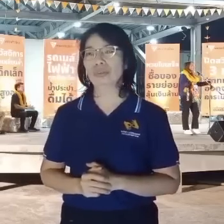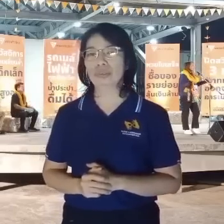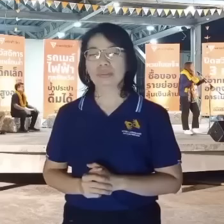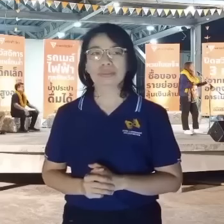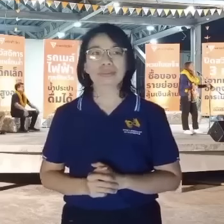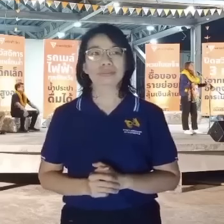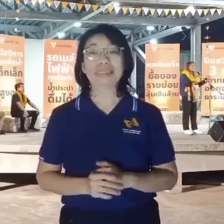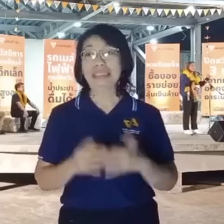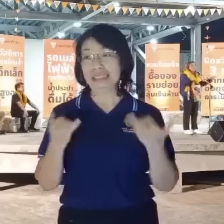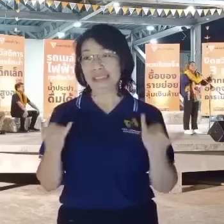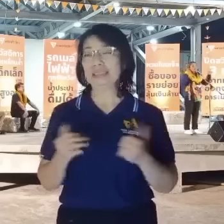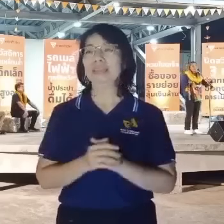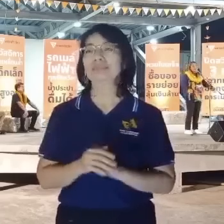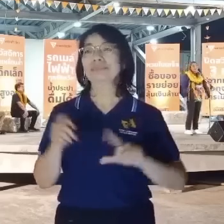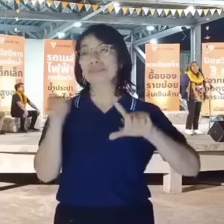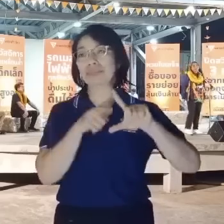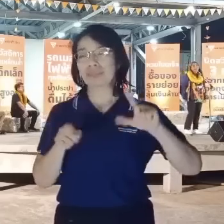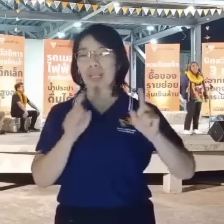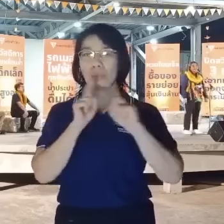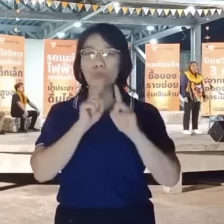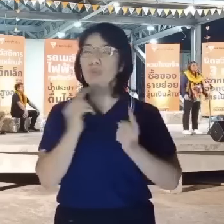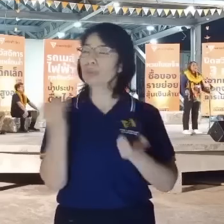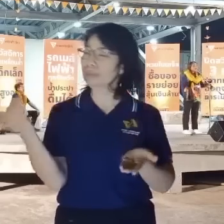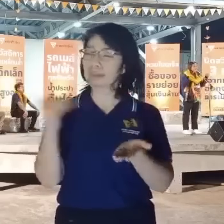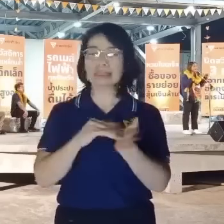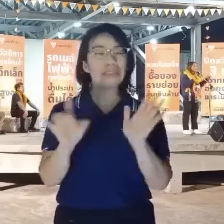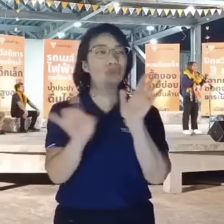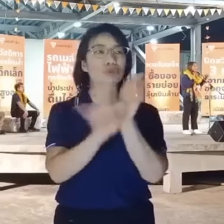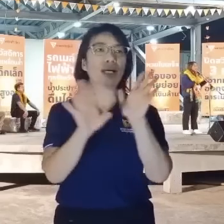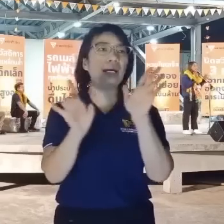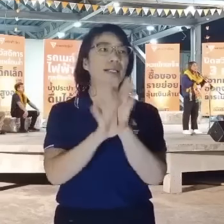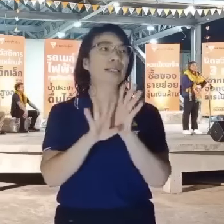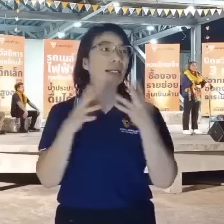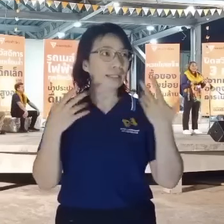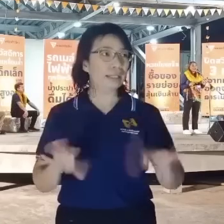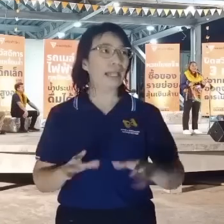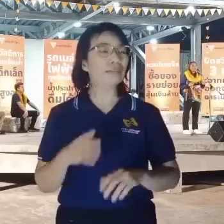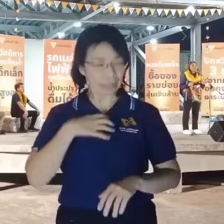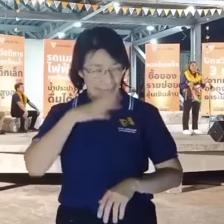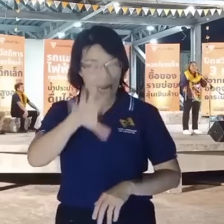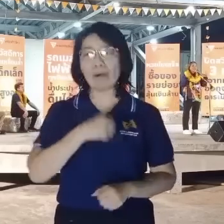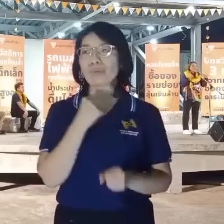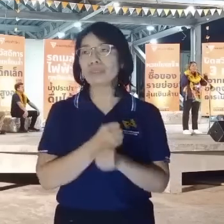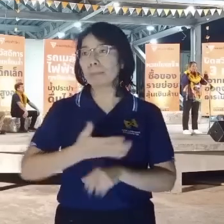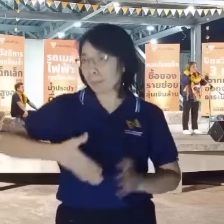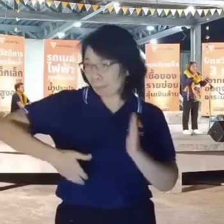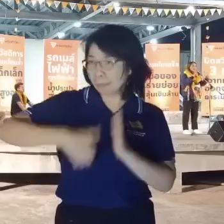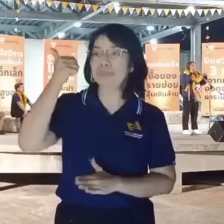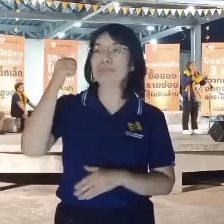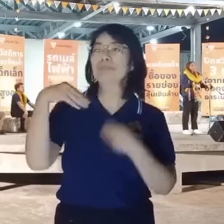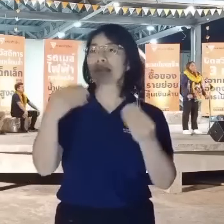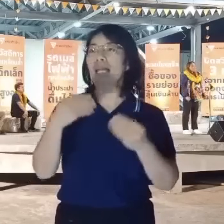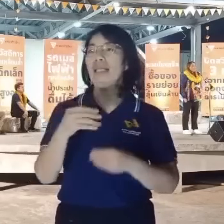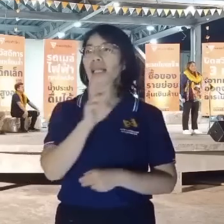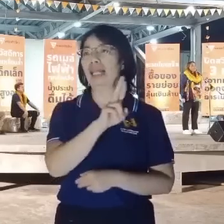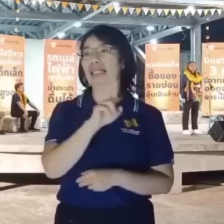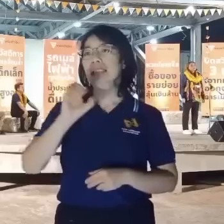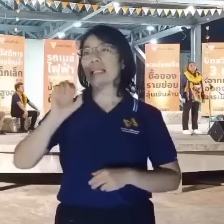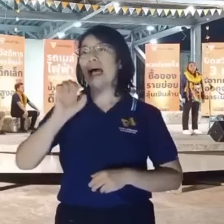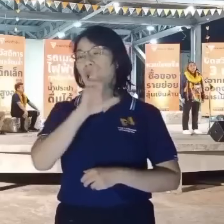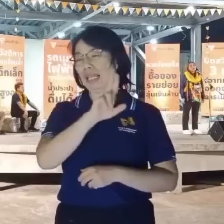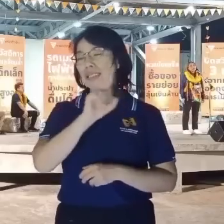และพรรคก้าวไกลจะพูดเรื่องนี้เป็นครั้งสุดท้ายเช่นเดียวกันและเราจะไปทำให้สำเร็จได้ในรัฐบาลสมัยห